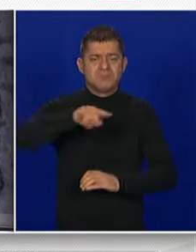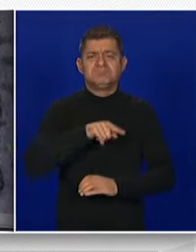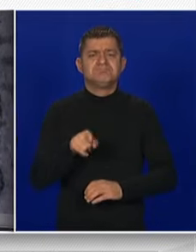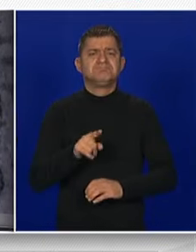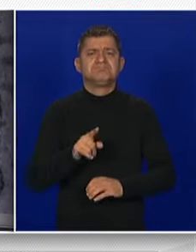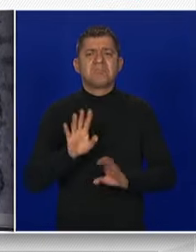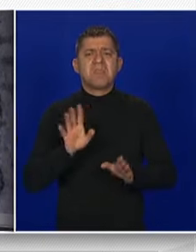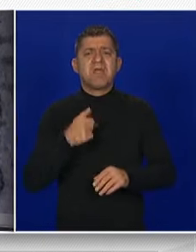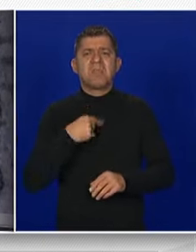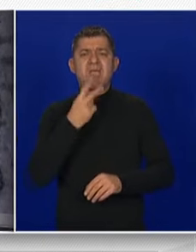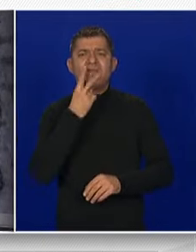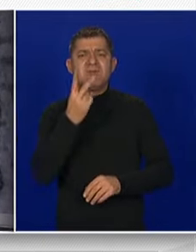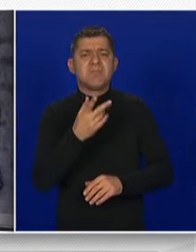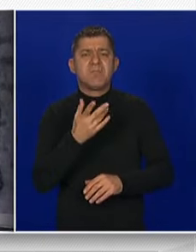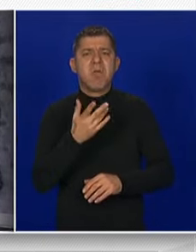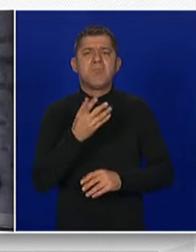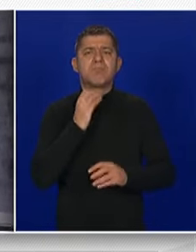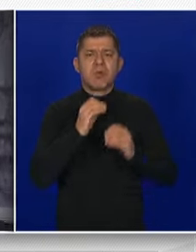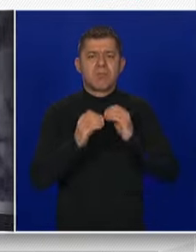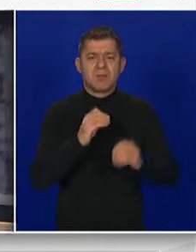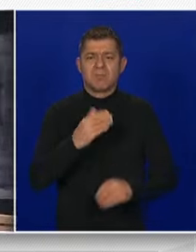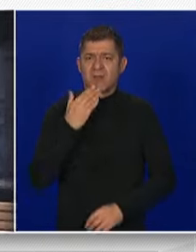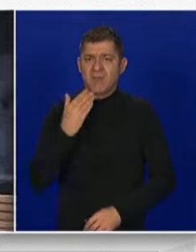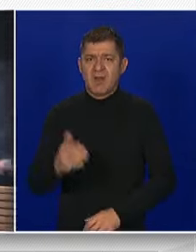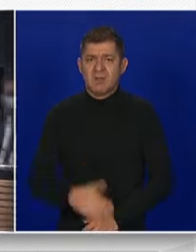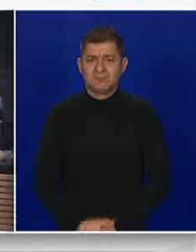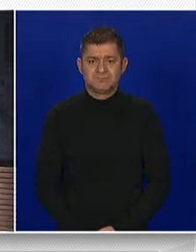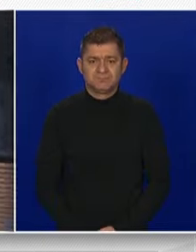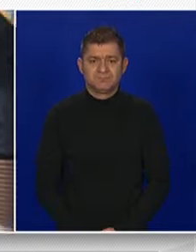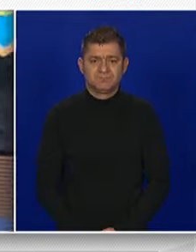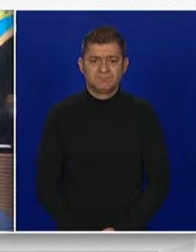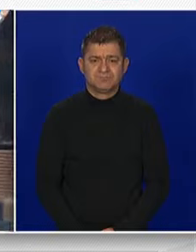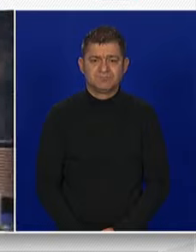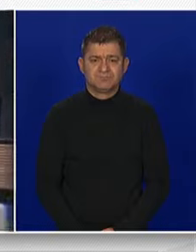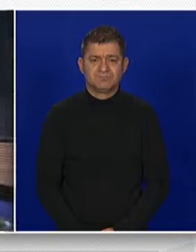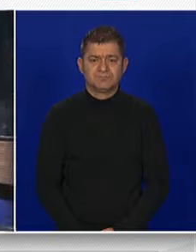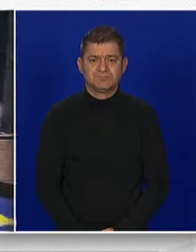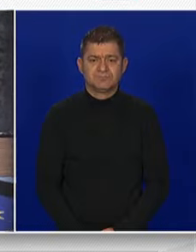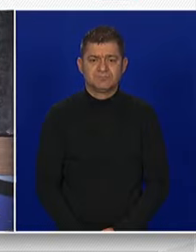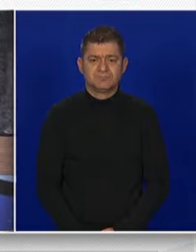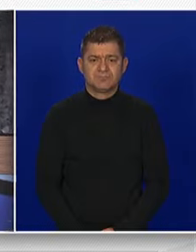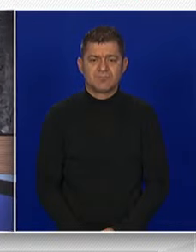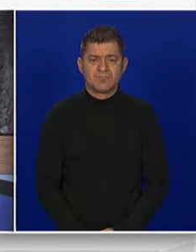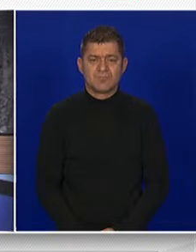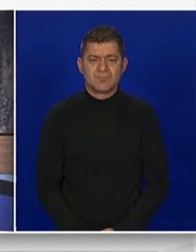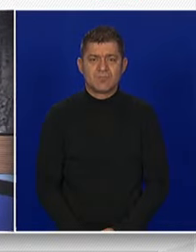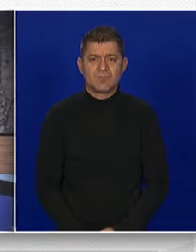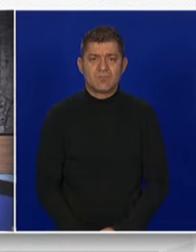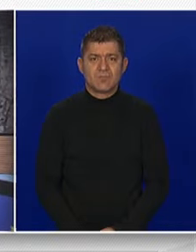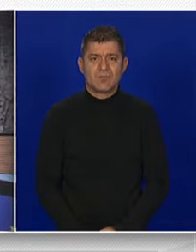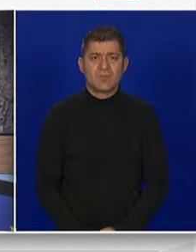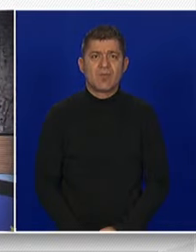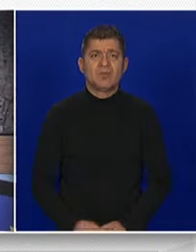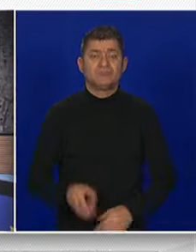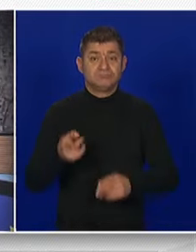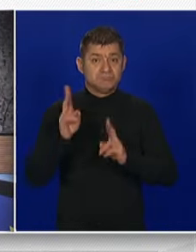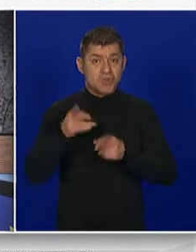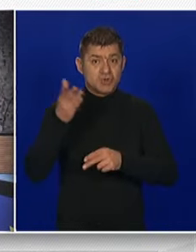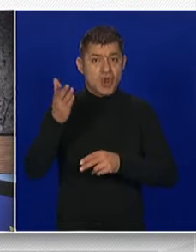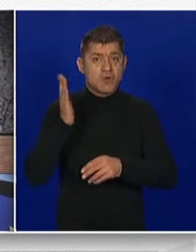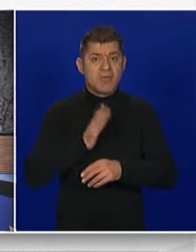ne vidim tu nikakav problem. Hvala lijepo. Evo, možemo dalje. Dobro, mogu je, evo, gospodin Capak